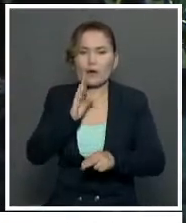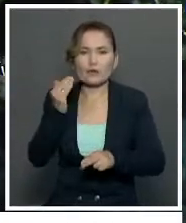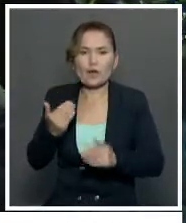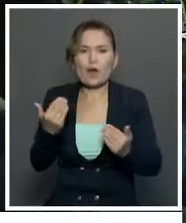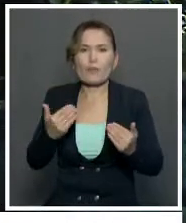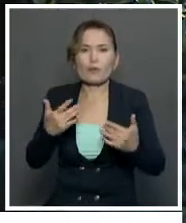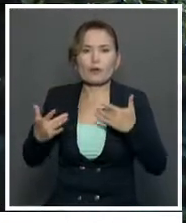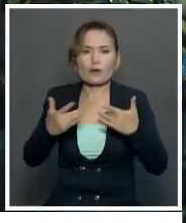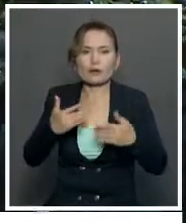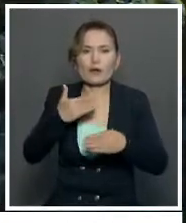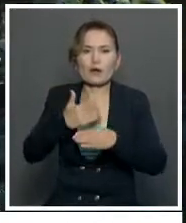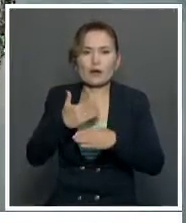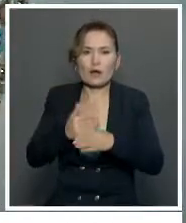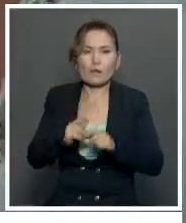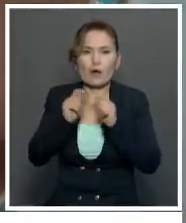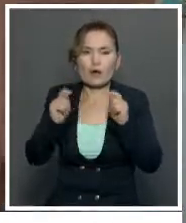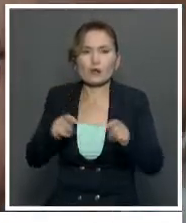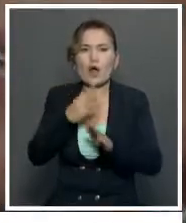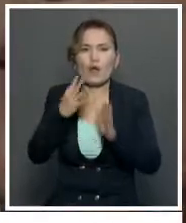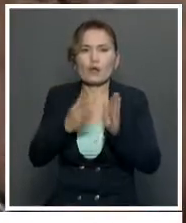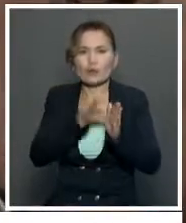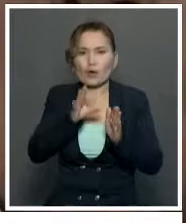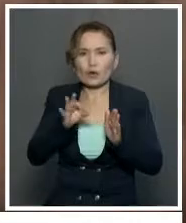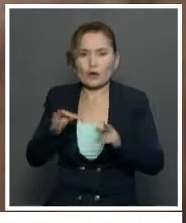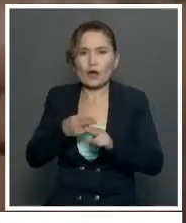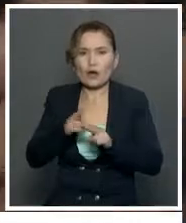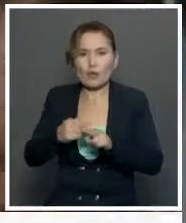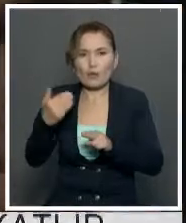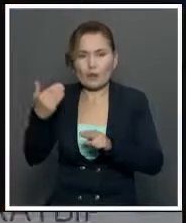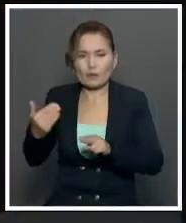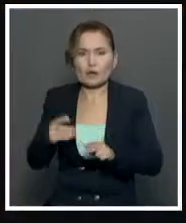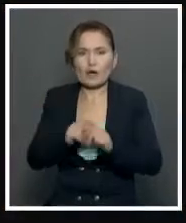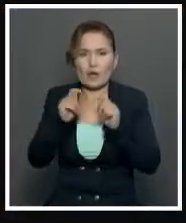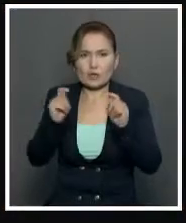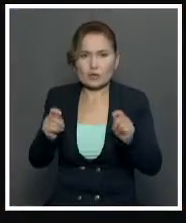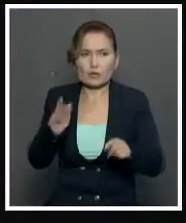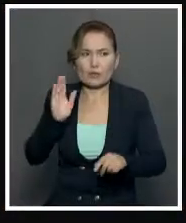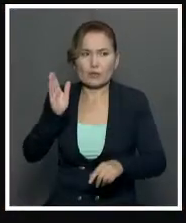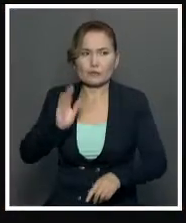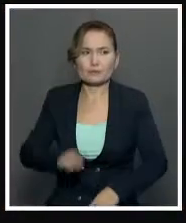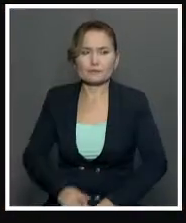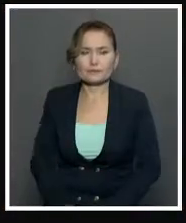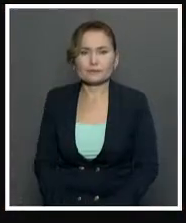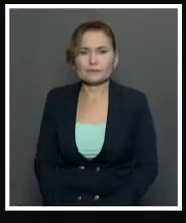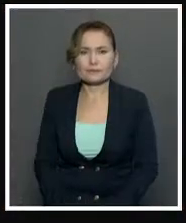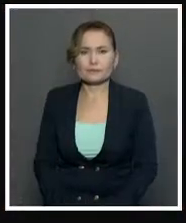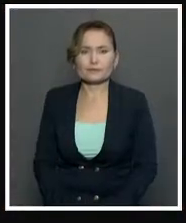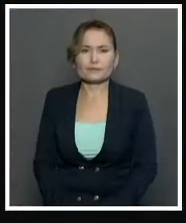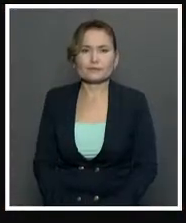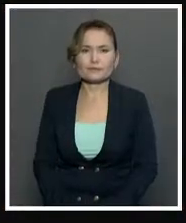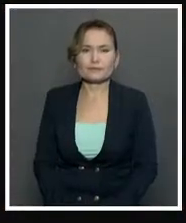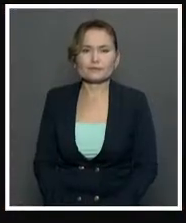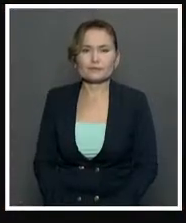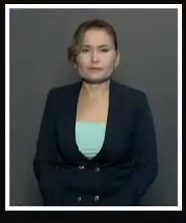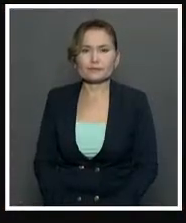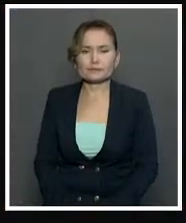бүгінде 19:00-де опера және балет театрында қойылады. Оңғар Алпысбайұлы, Олжас Берікбаев, Бауыржан Бірлібаев, ұлттық арна.